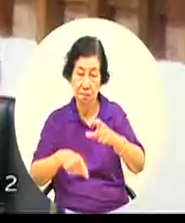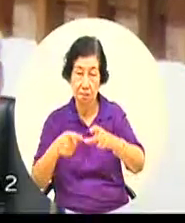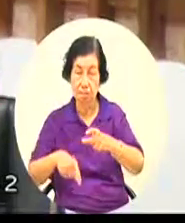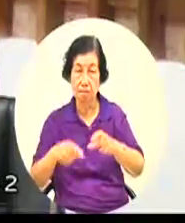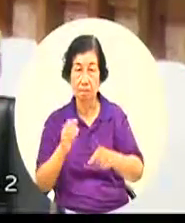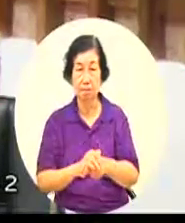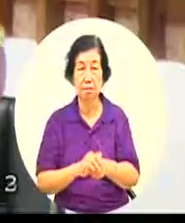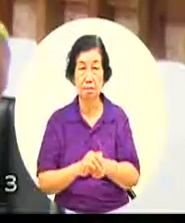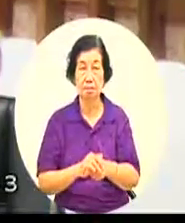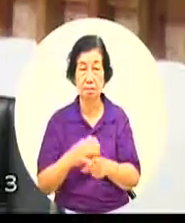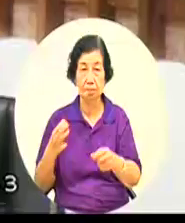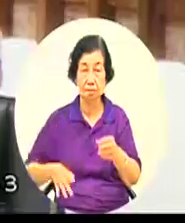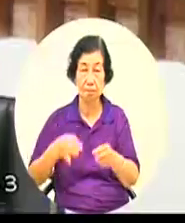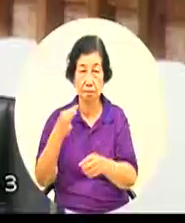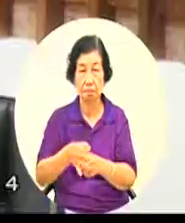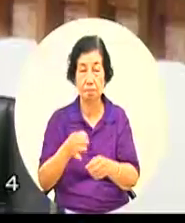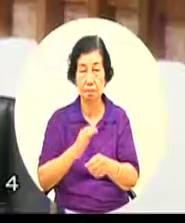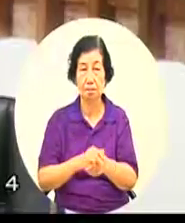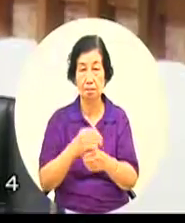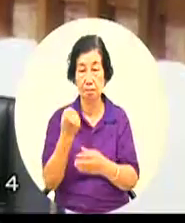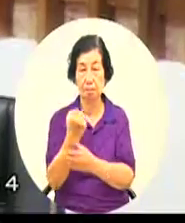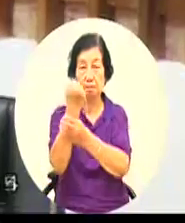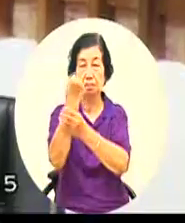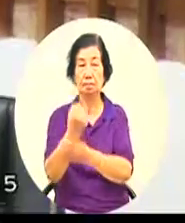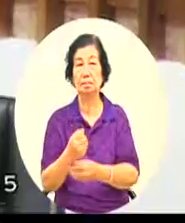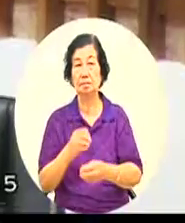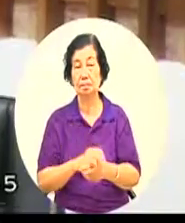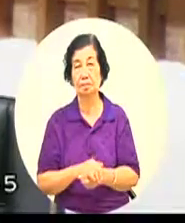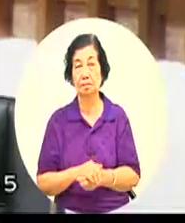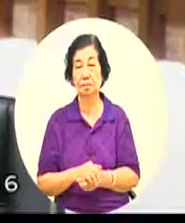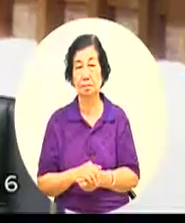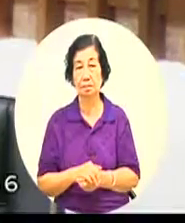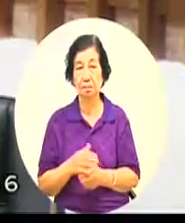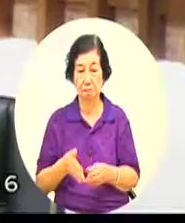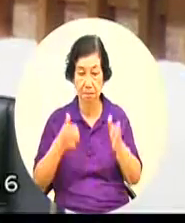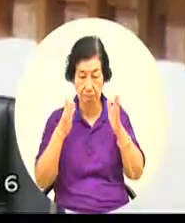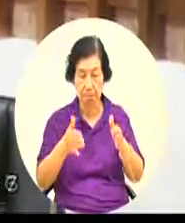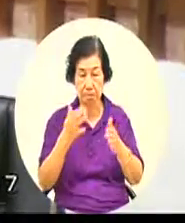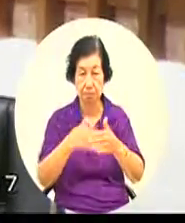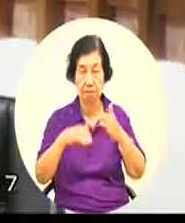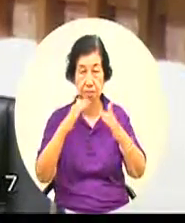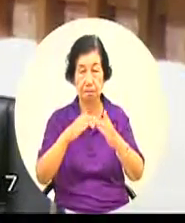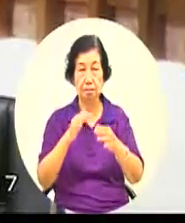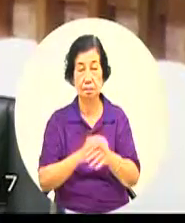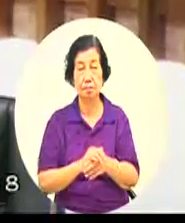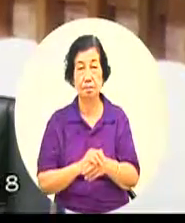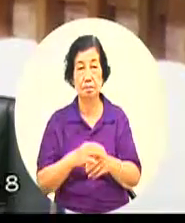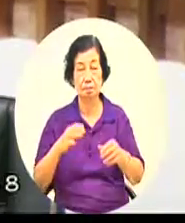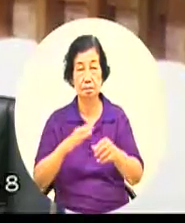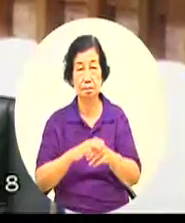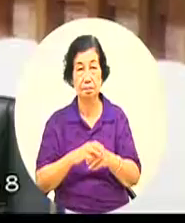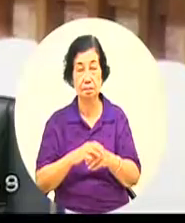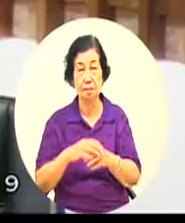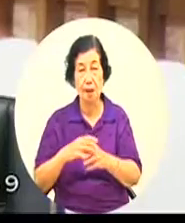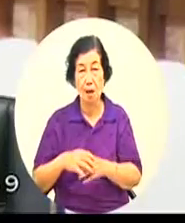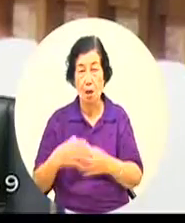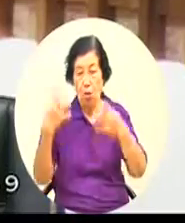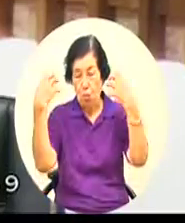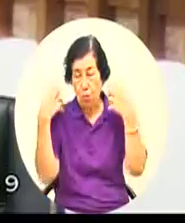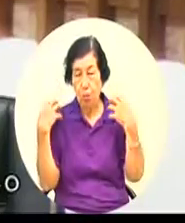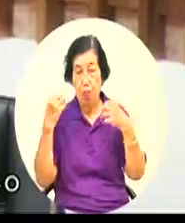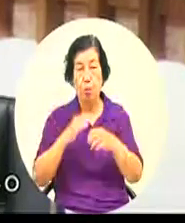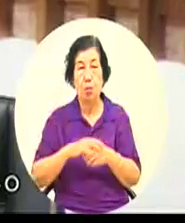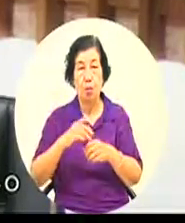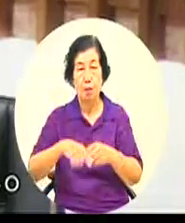去供应啦、啊、去支持啦、啊，吼、哦，啊，这个吼、哦、对学校造成啊真大这个迄落负担，吼、哦，啊，是不